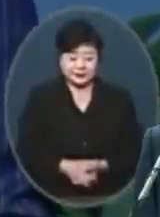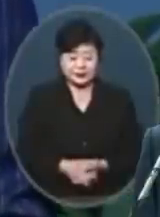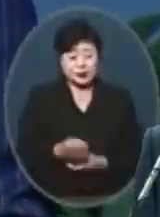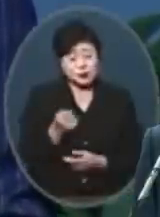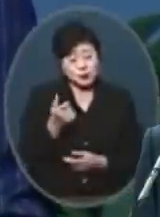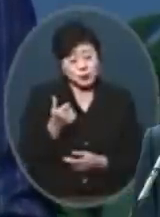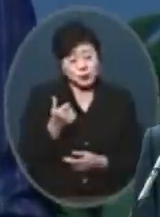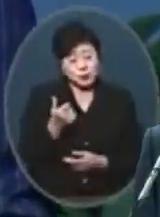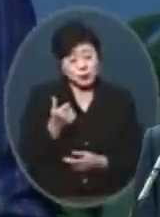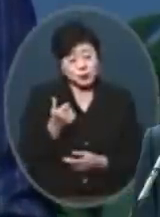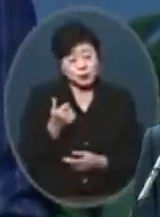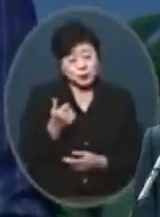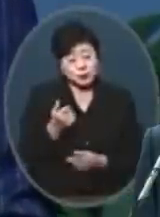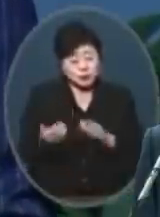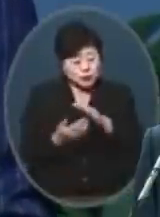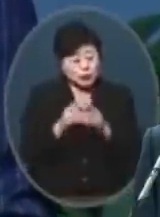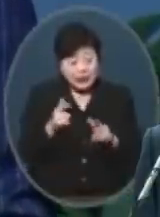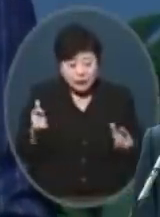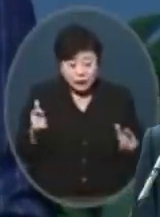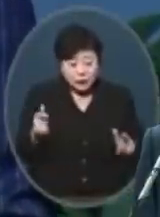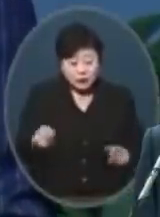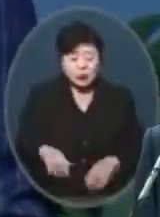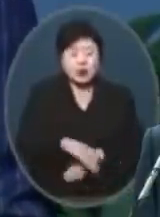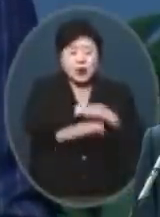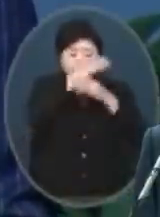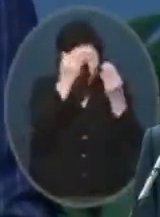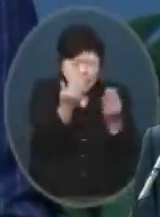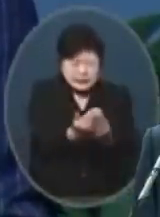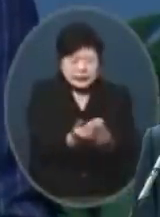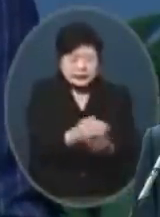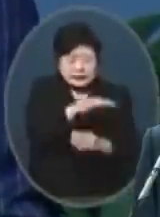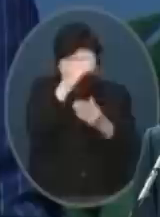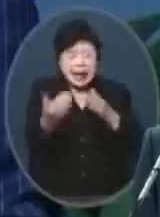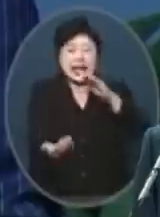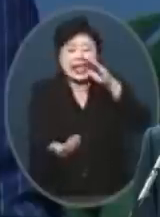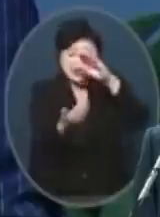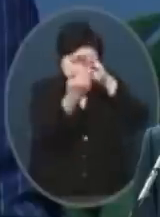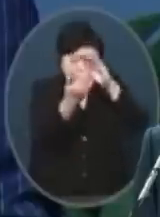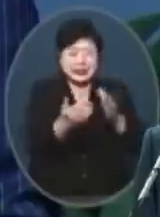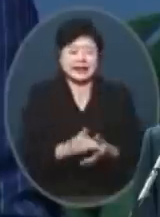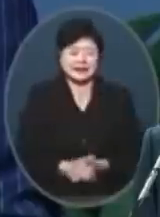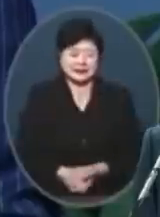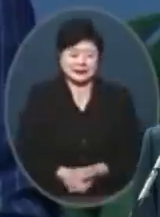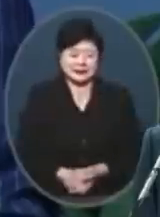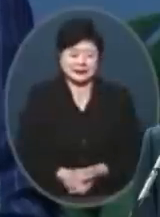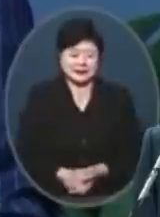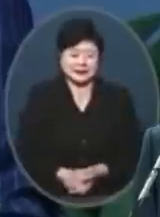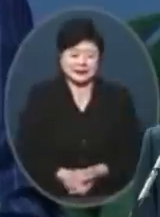조금 이루는 것이 아니라 내가 다 이루었습니다.